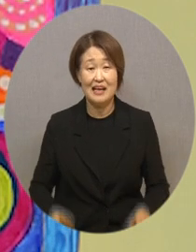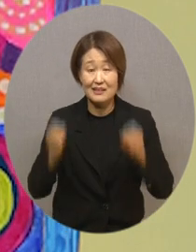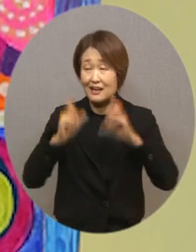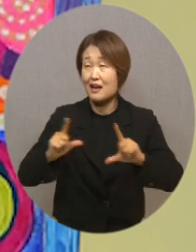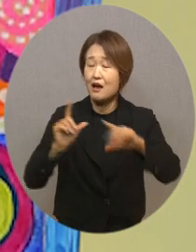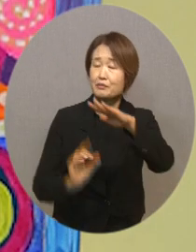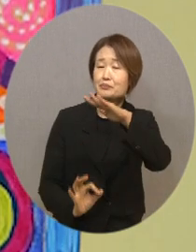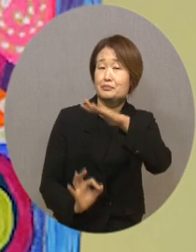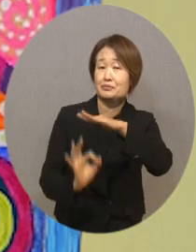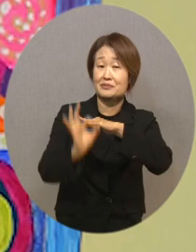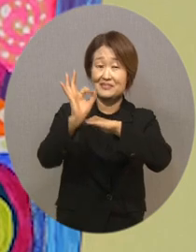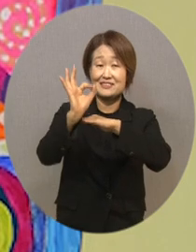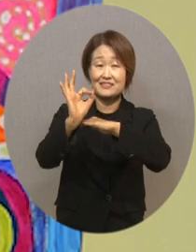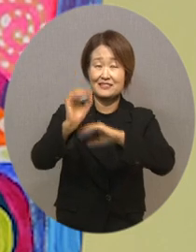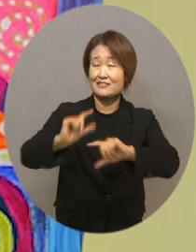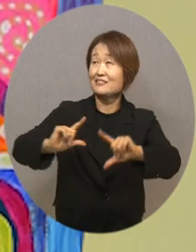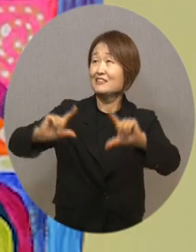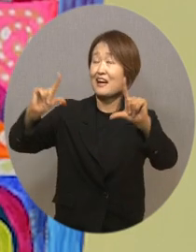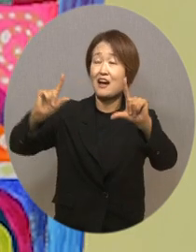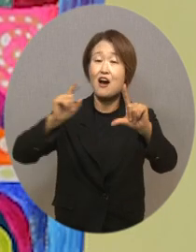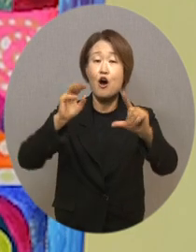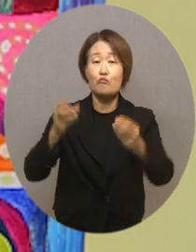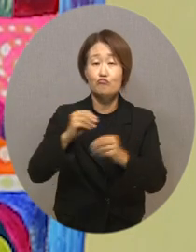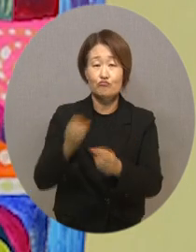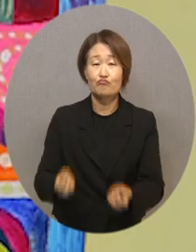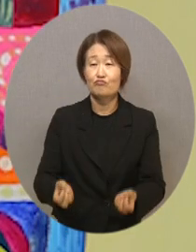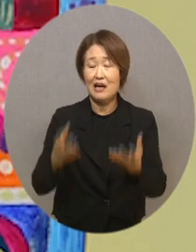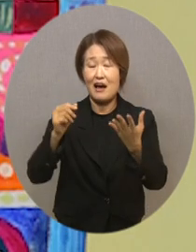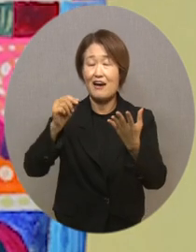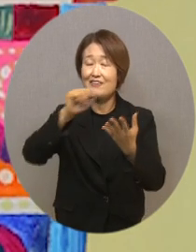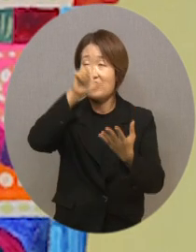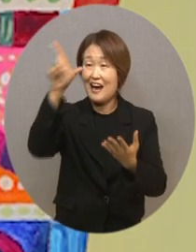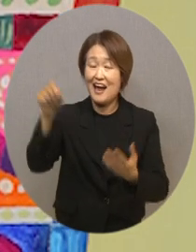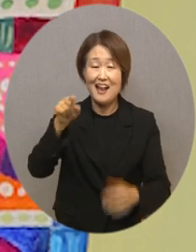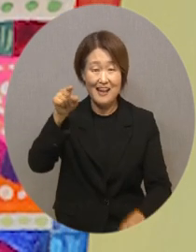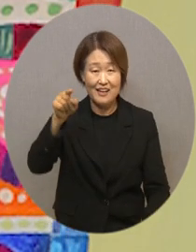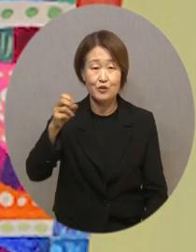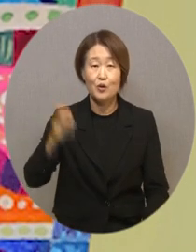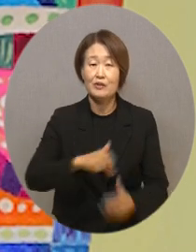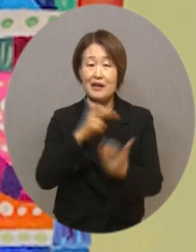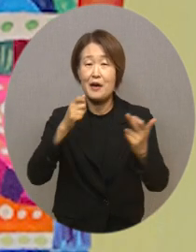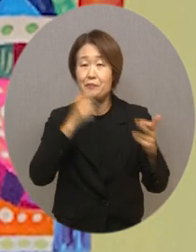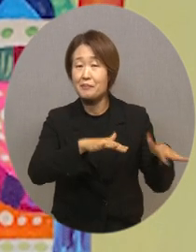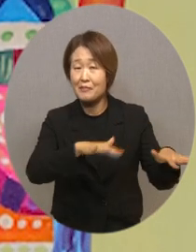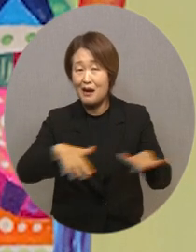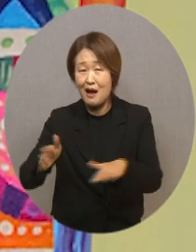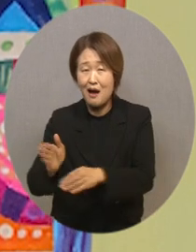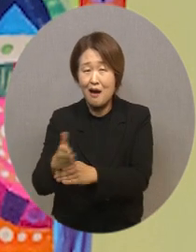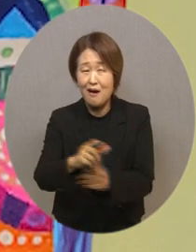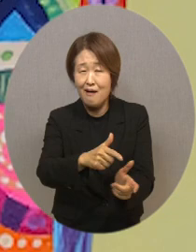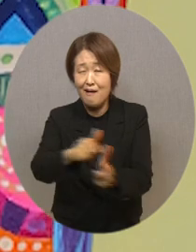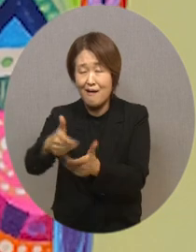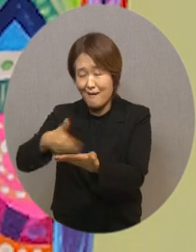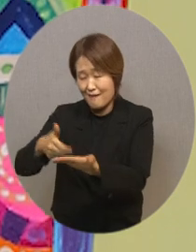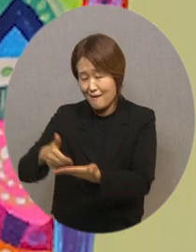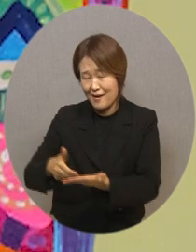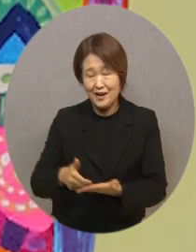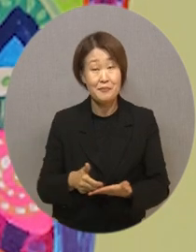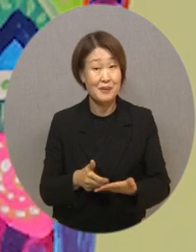떠오르는 해, 추석의 보름달, 산과 바다, 그리고 물고기 등을